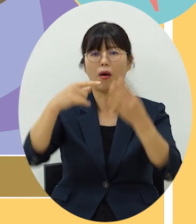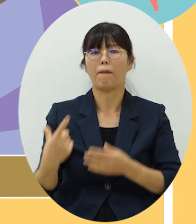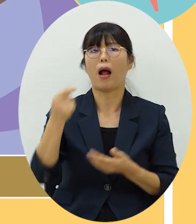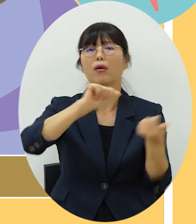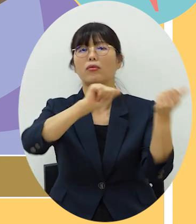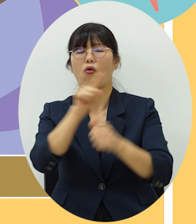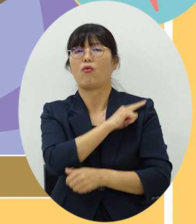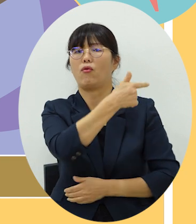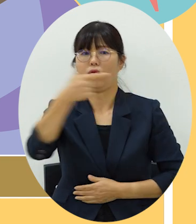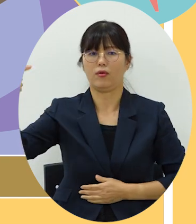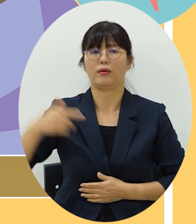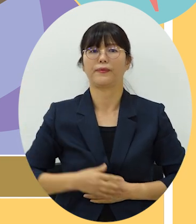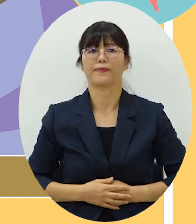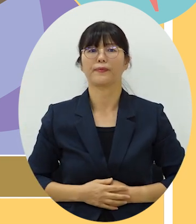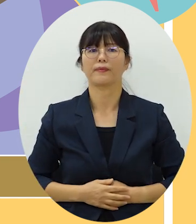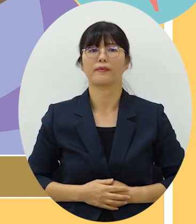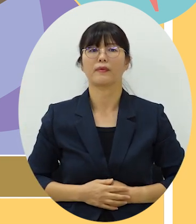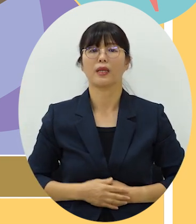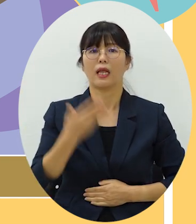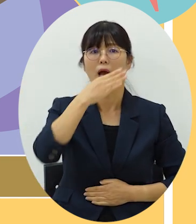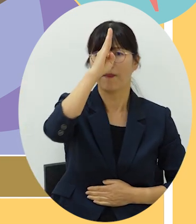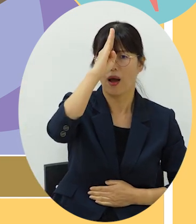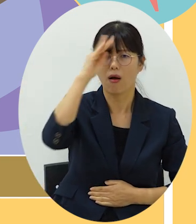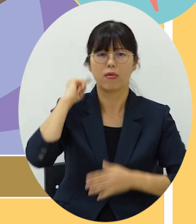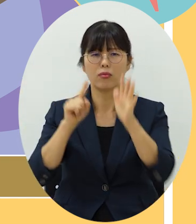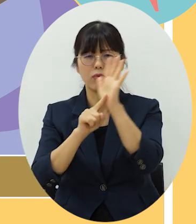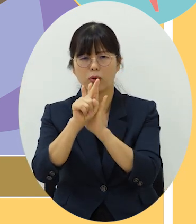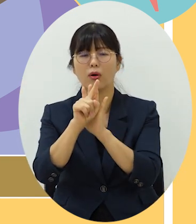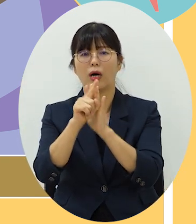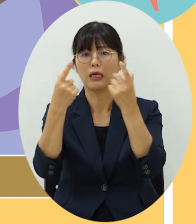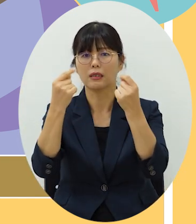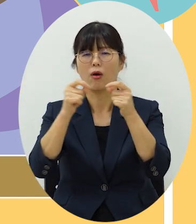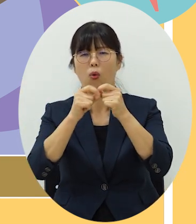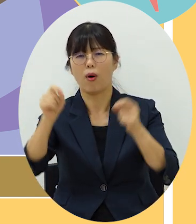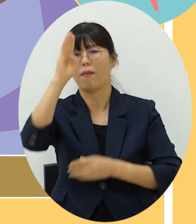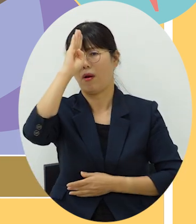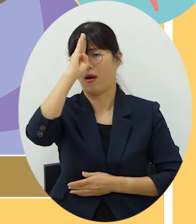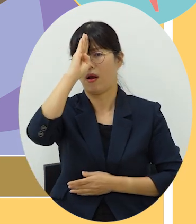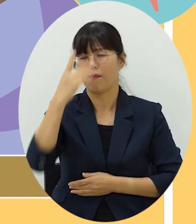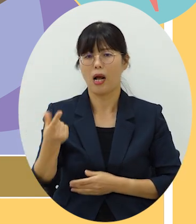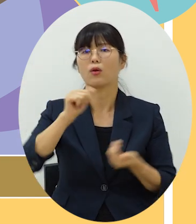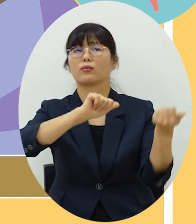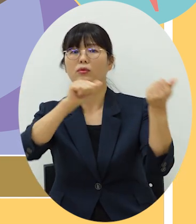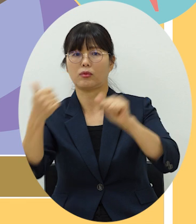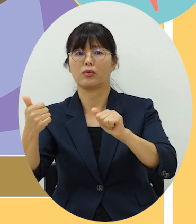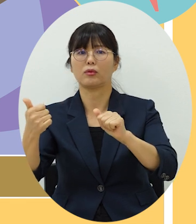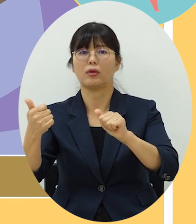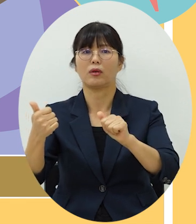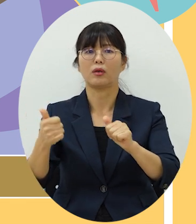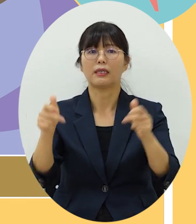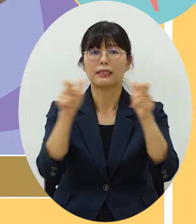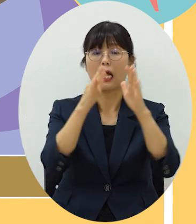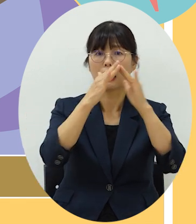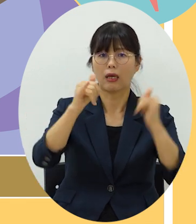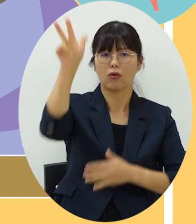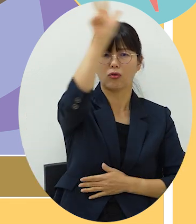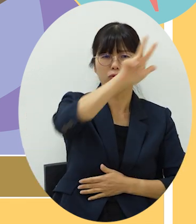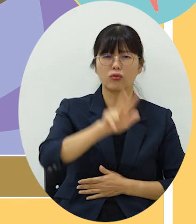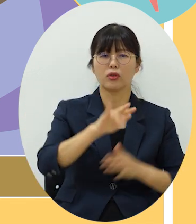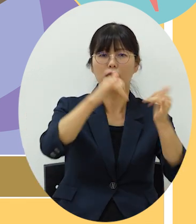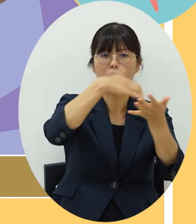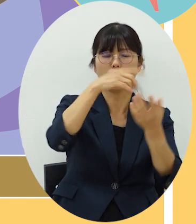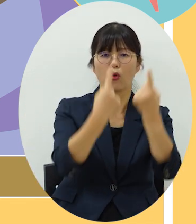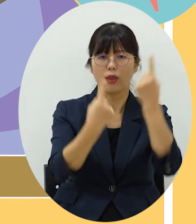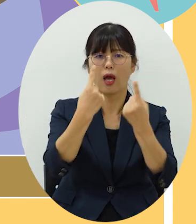순위에서 조사망률이 높았습니다. 당뇨병과 고혈압성 질환과 같은 만성질환의 조사망률도 장애인이